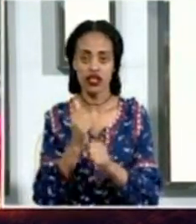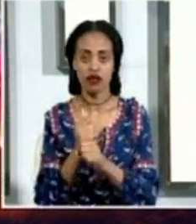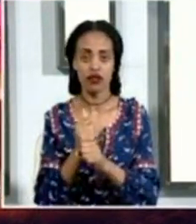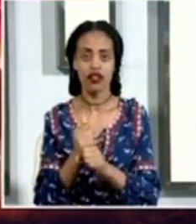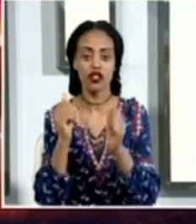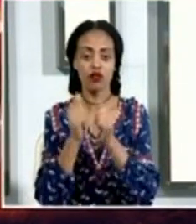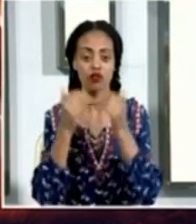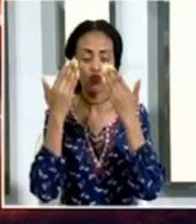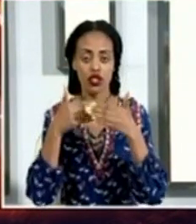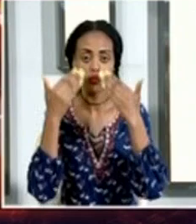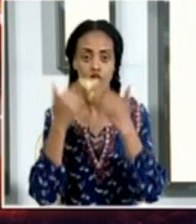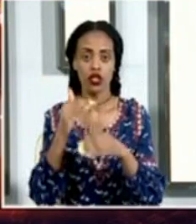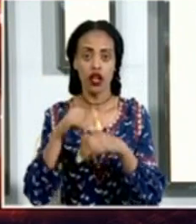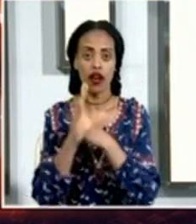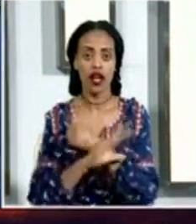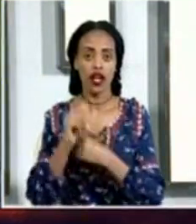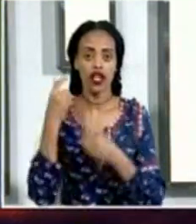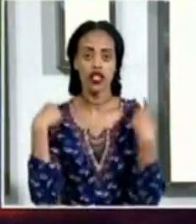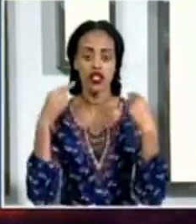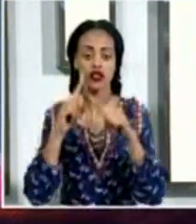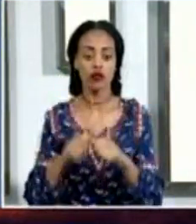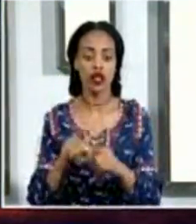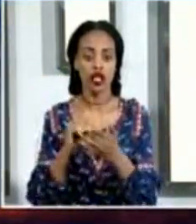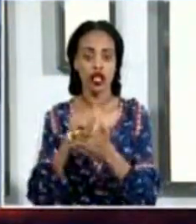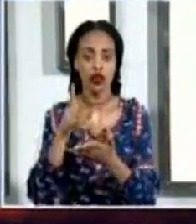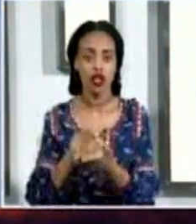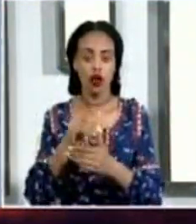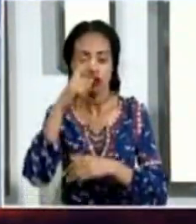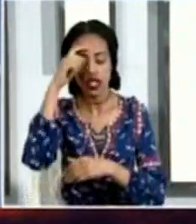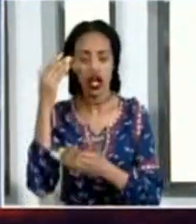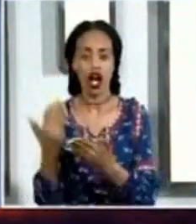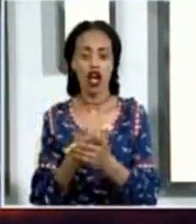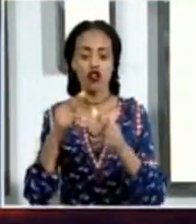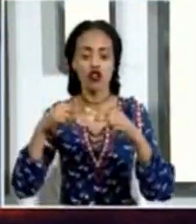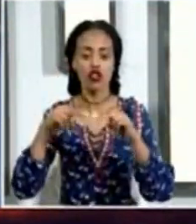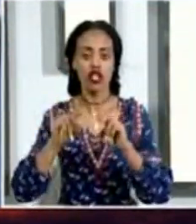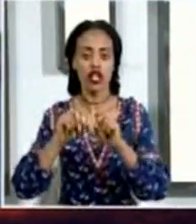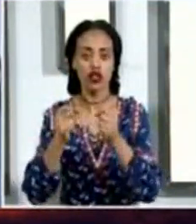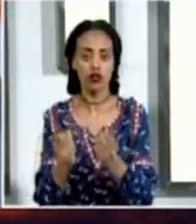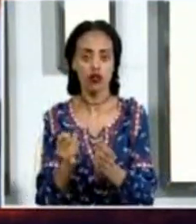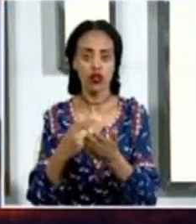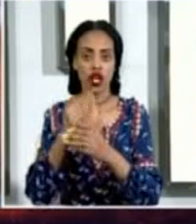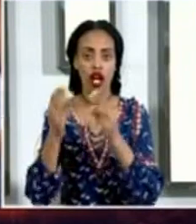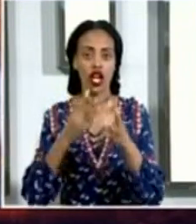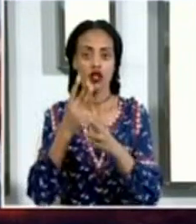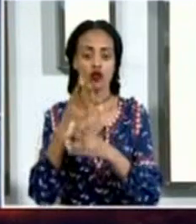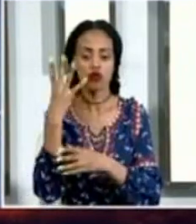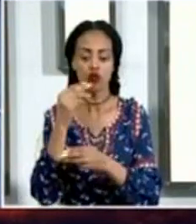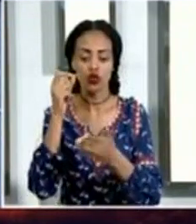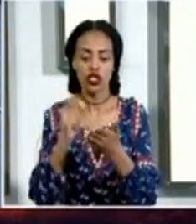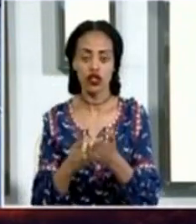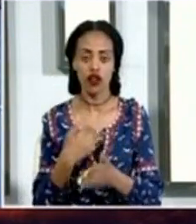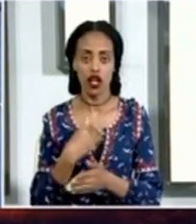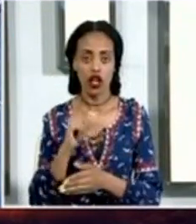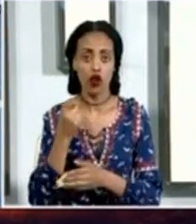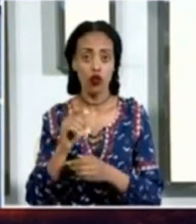ም ምሸት ንምሸቱ ኣብ ሃገረ ስፔይን ከተማ ቫሌንሽያ ብፃዕራ ሓዱሽ ሪከርድ ብምምዝጋብ ዓለም ዘስደመመ ድሙቕ ታሪክ ፅሒፍ ኣላ።